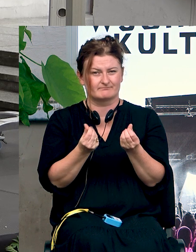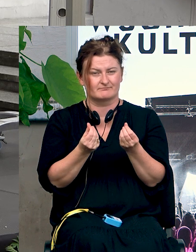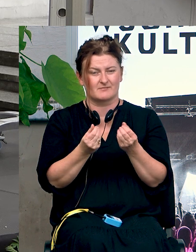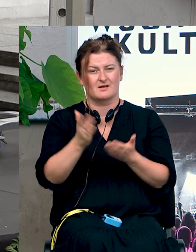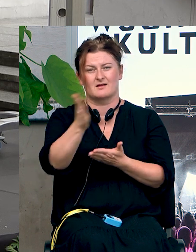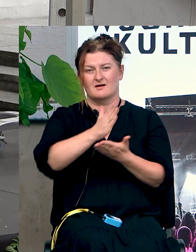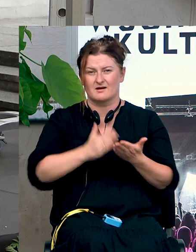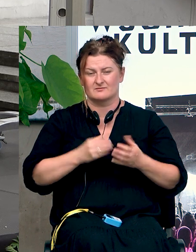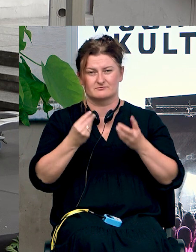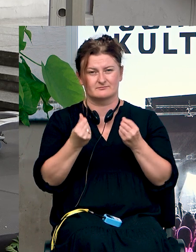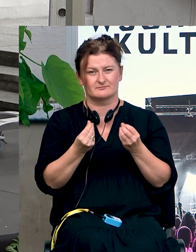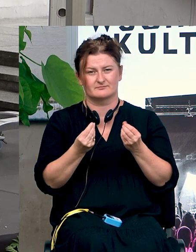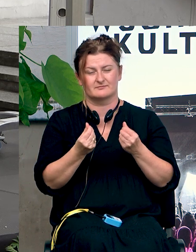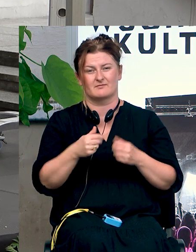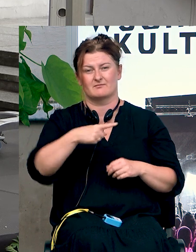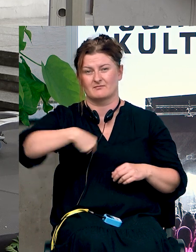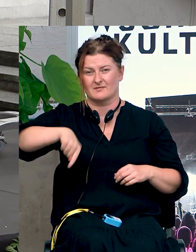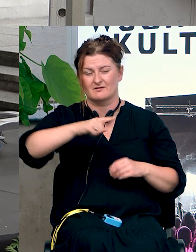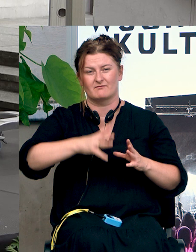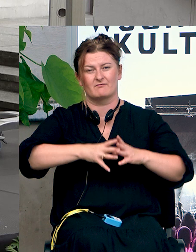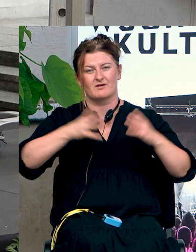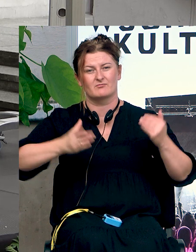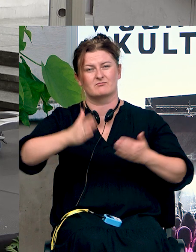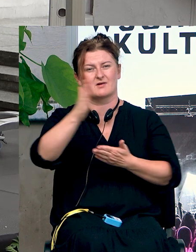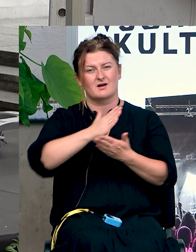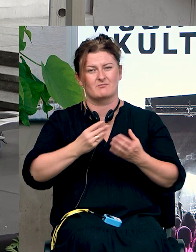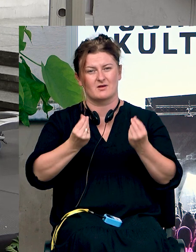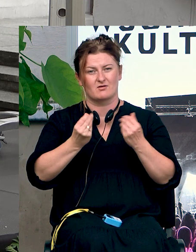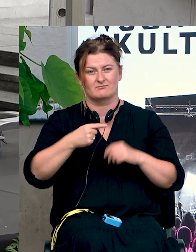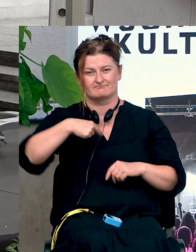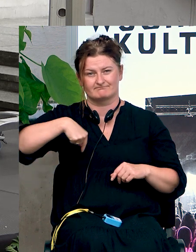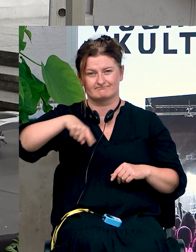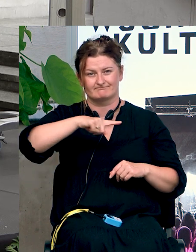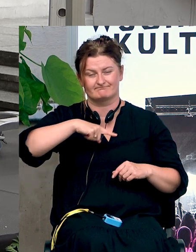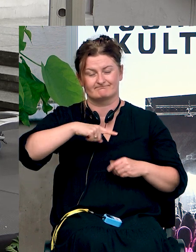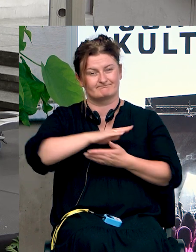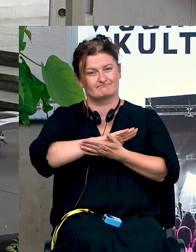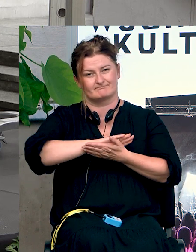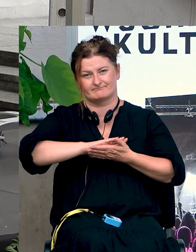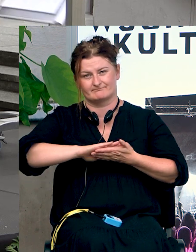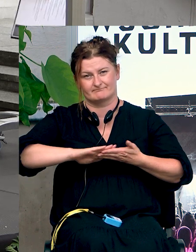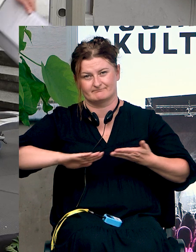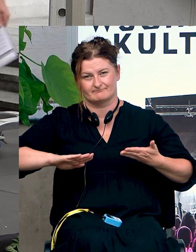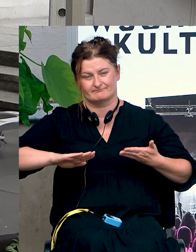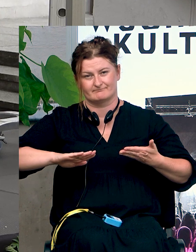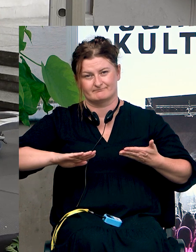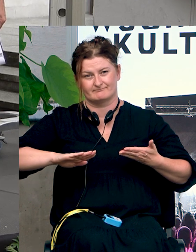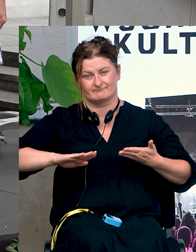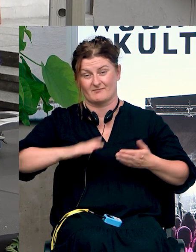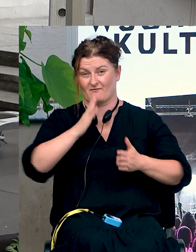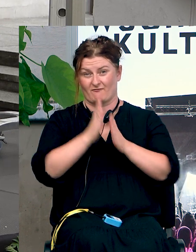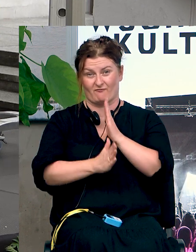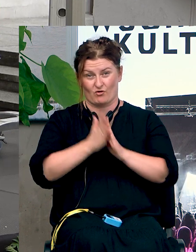w kraju pieniądza, w naszym wielkim kraju pieniądza, my, wybaczcie nam, podczas